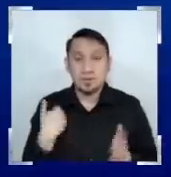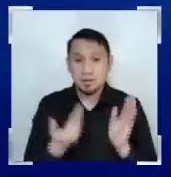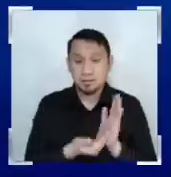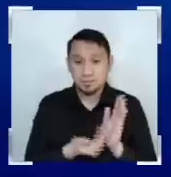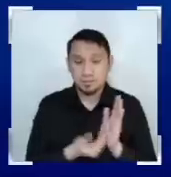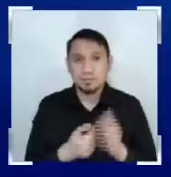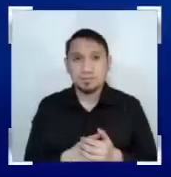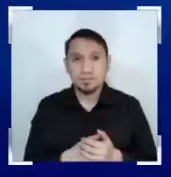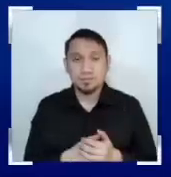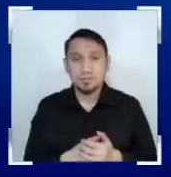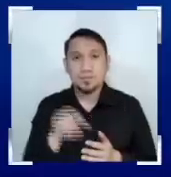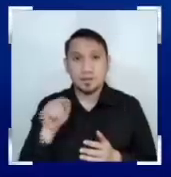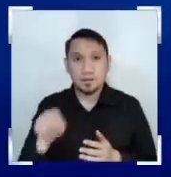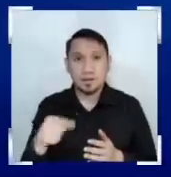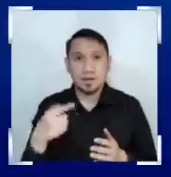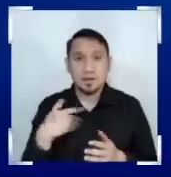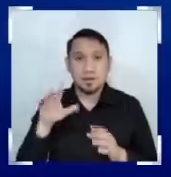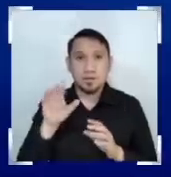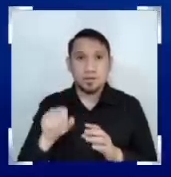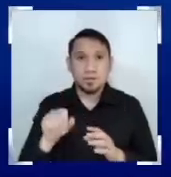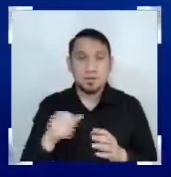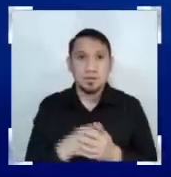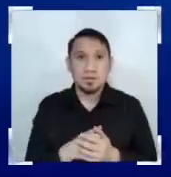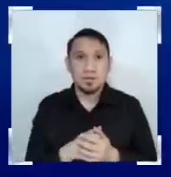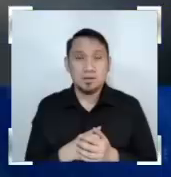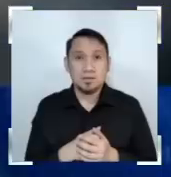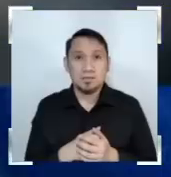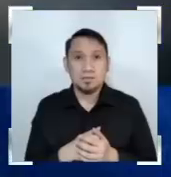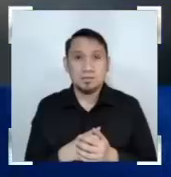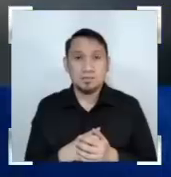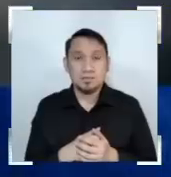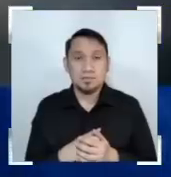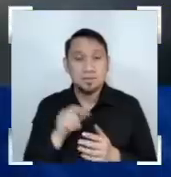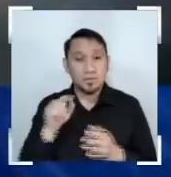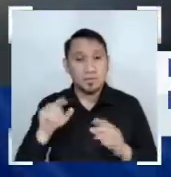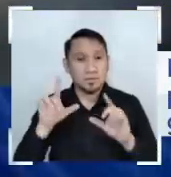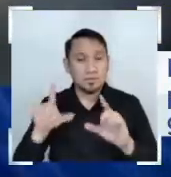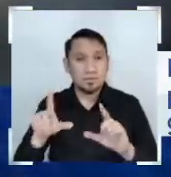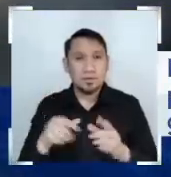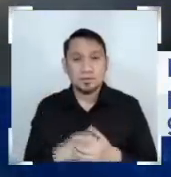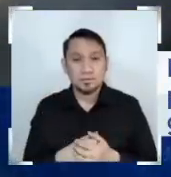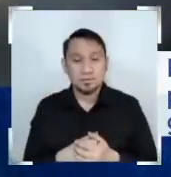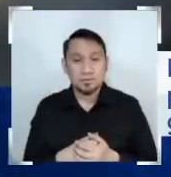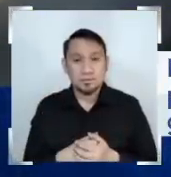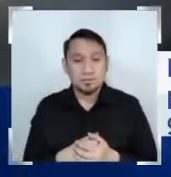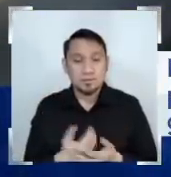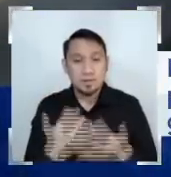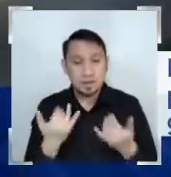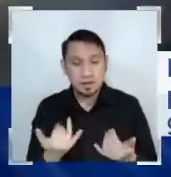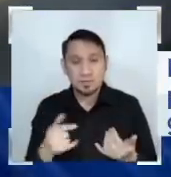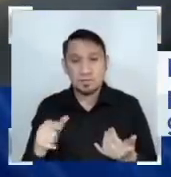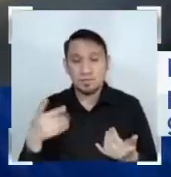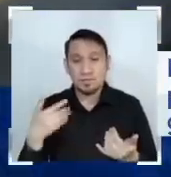makatudlo sa iya, na makonsider naman siya sir na suspect. Lumalabas sa records na may nakabing din na kasong